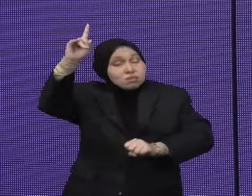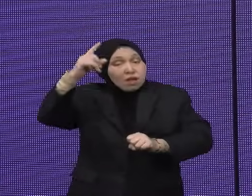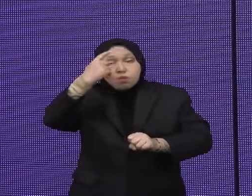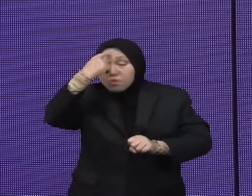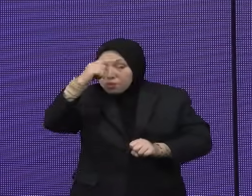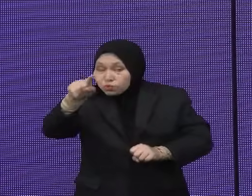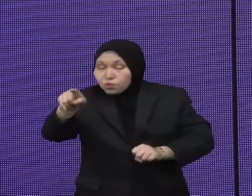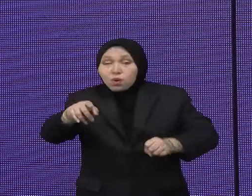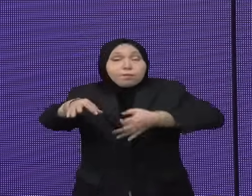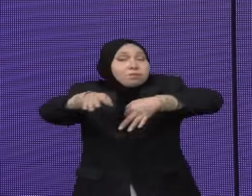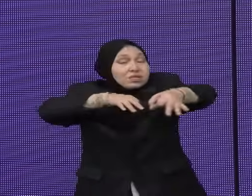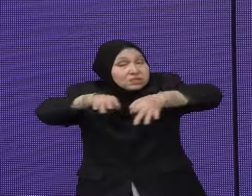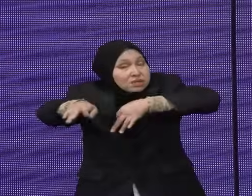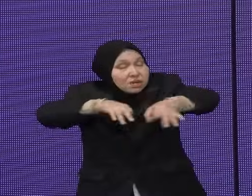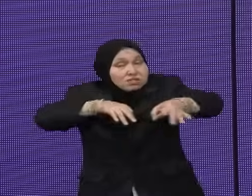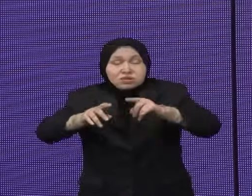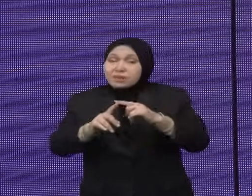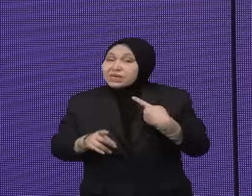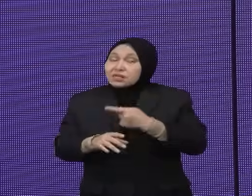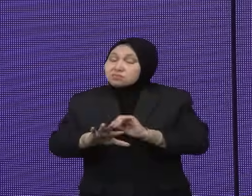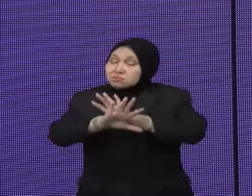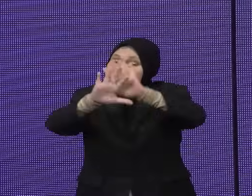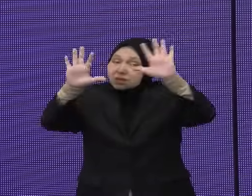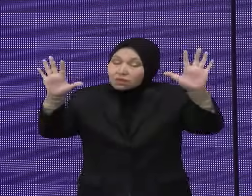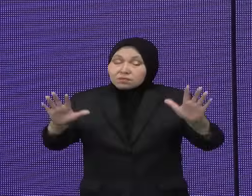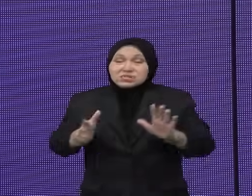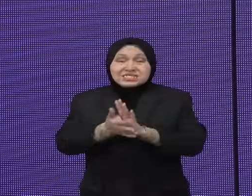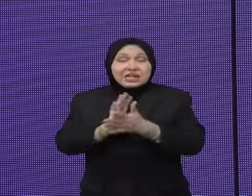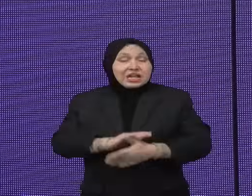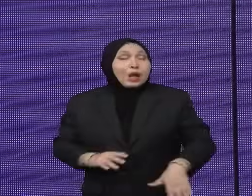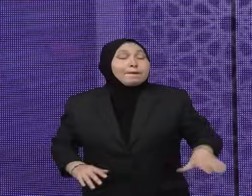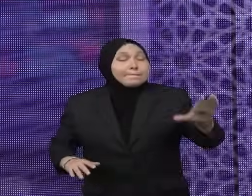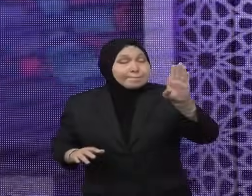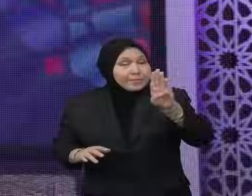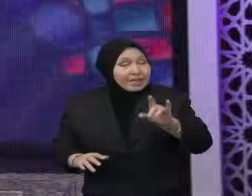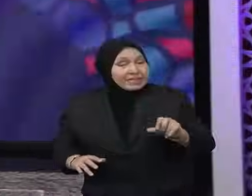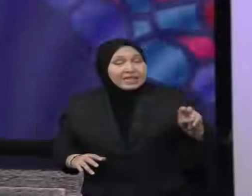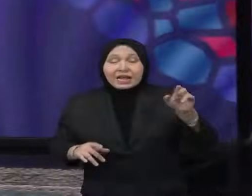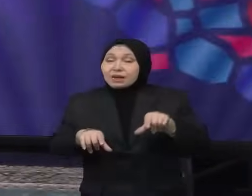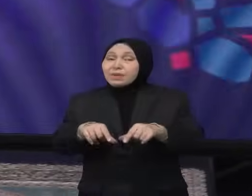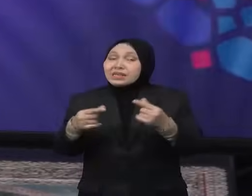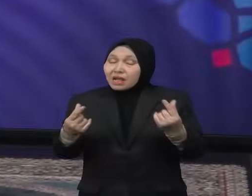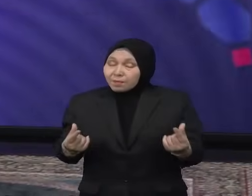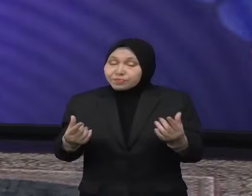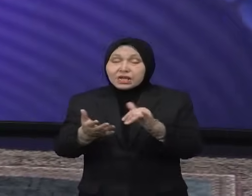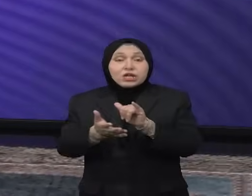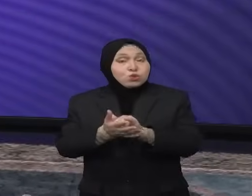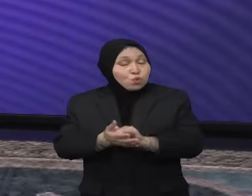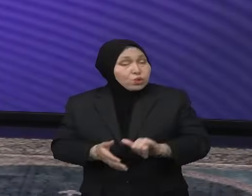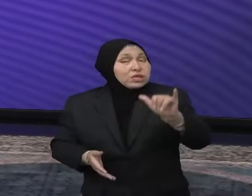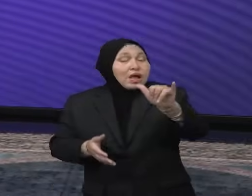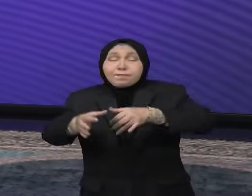untuk menjelaskan. Bila kita jelas, dia akan menjadi bayinat. Nama lain bagi Al-Quran ini, al-bayinah, iaitu